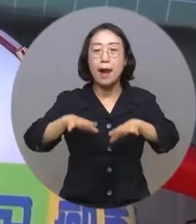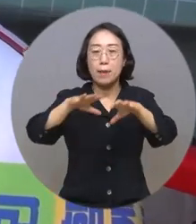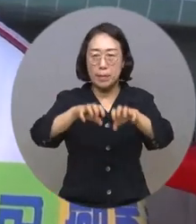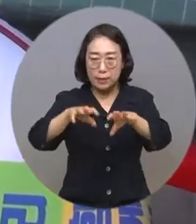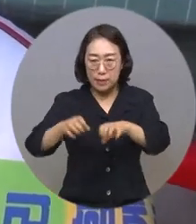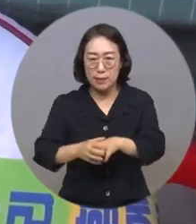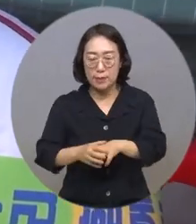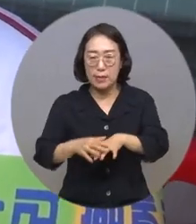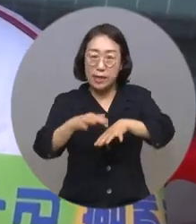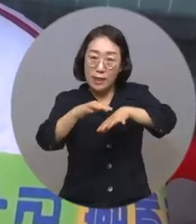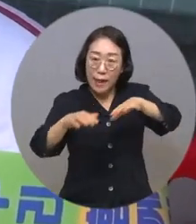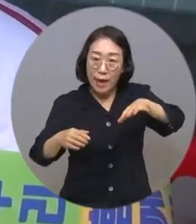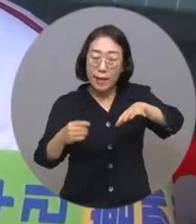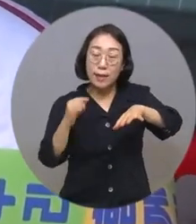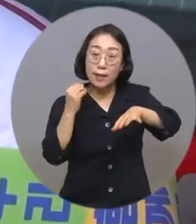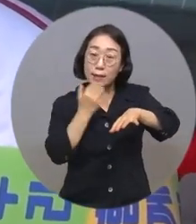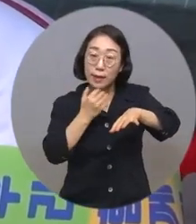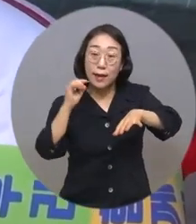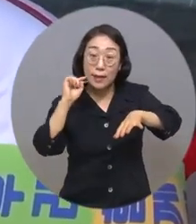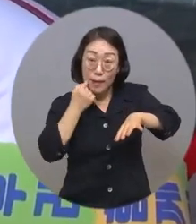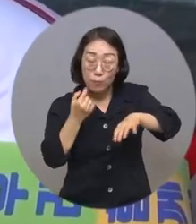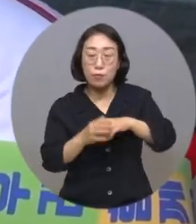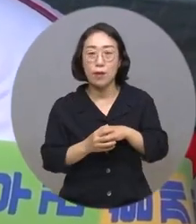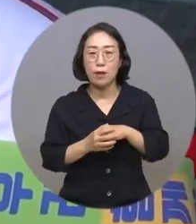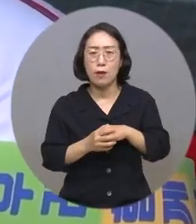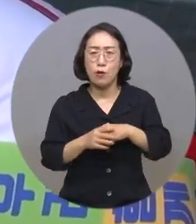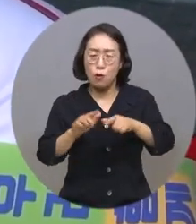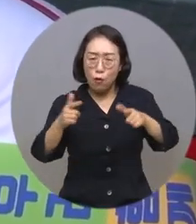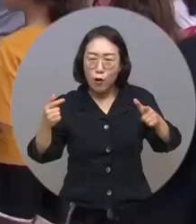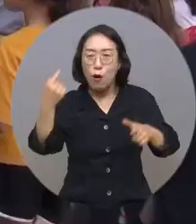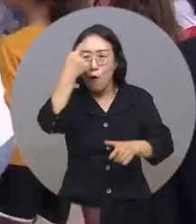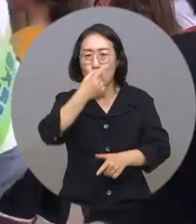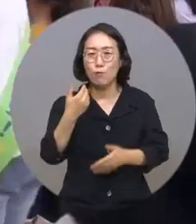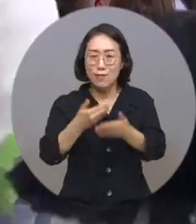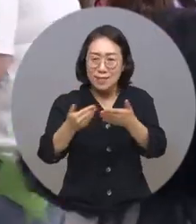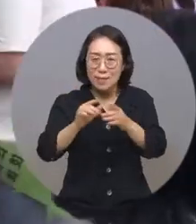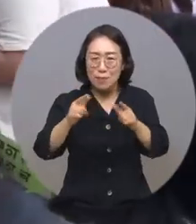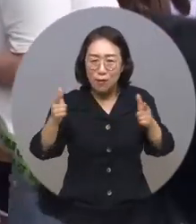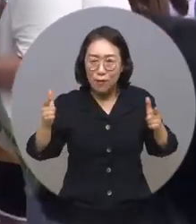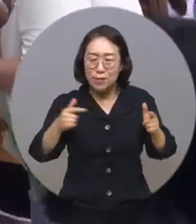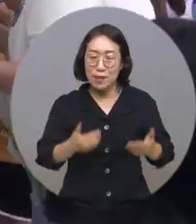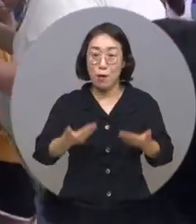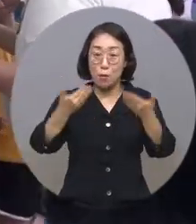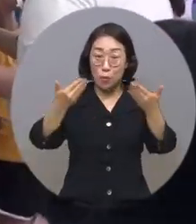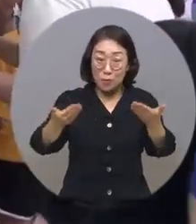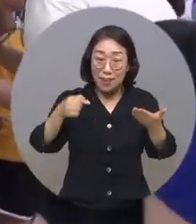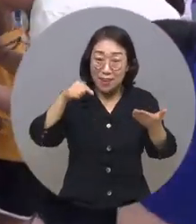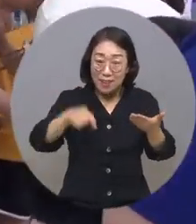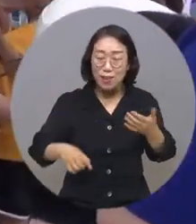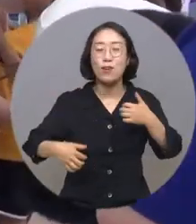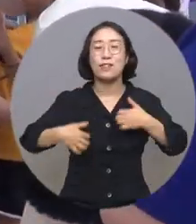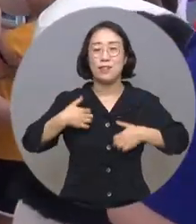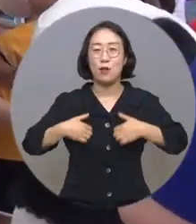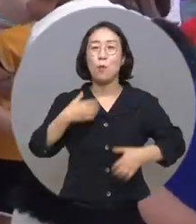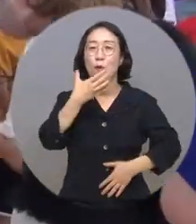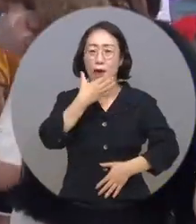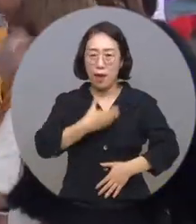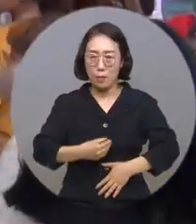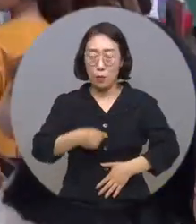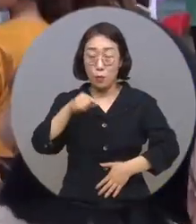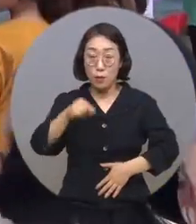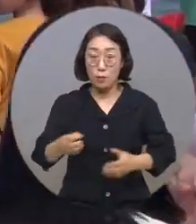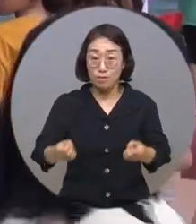네일아트 체험, 페인스 페인팅 등 봉사하며 봉사하는 모든 인원들이 즐겁고 행복하며 이러한